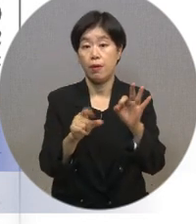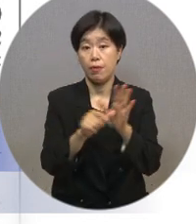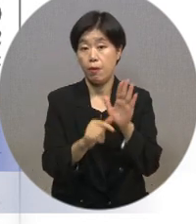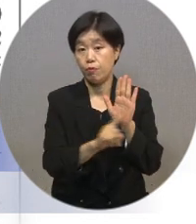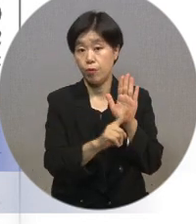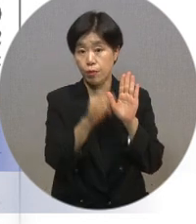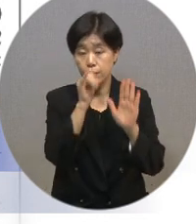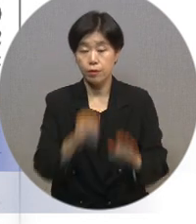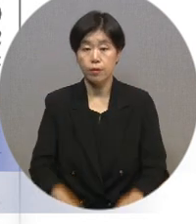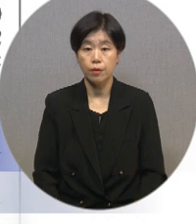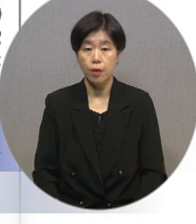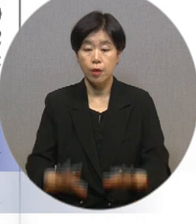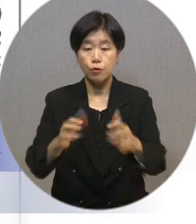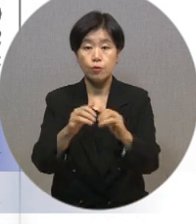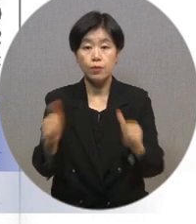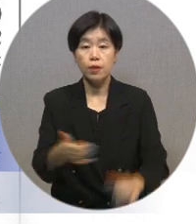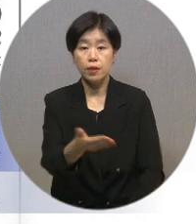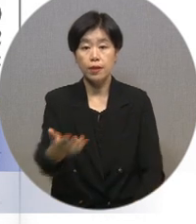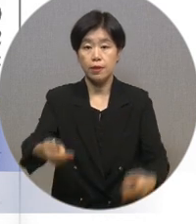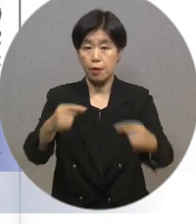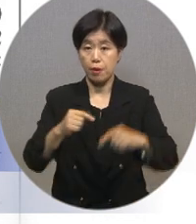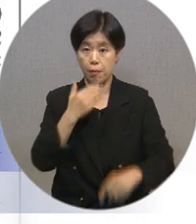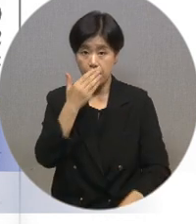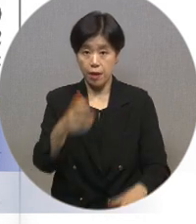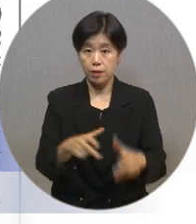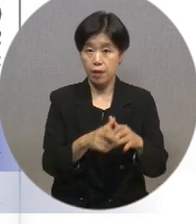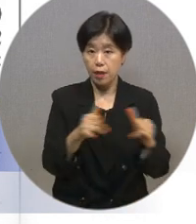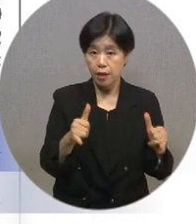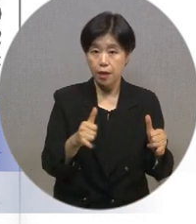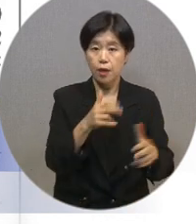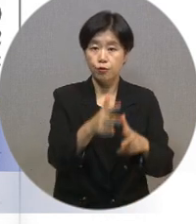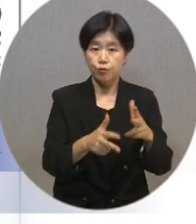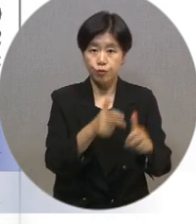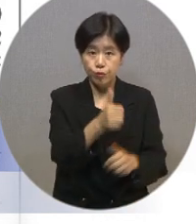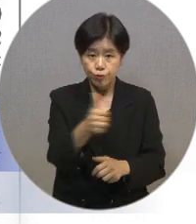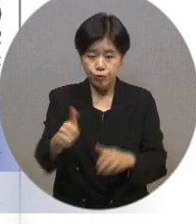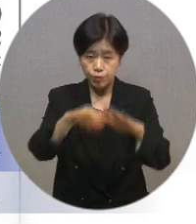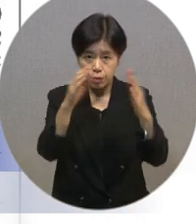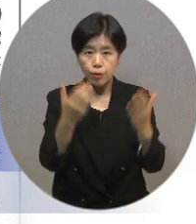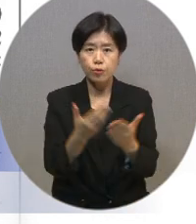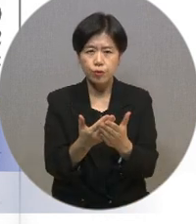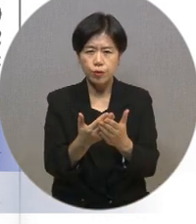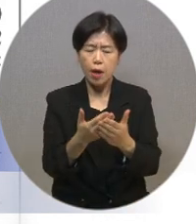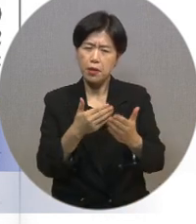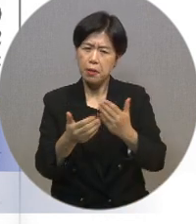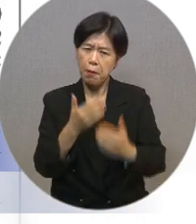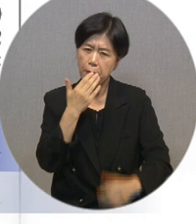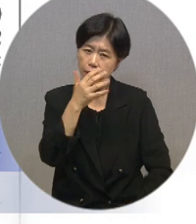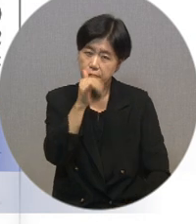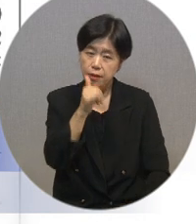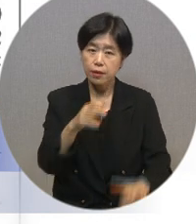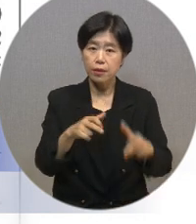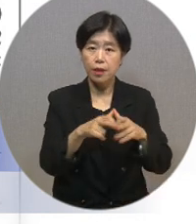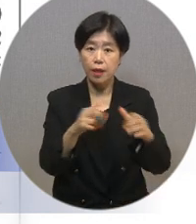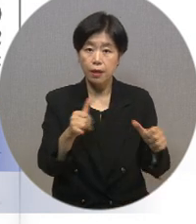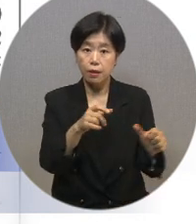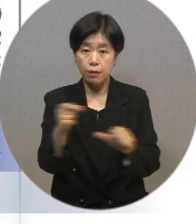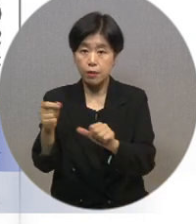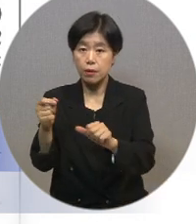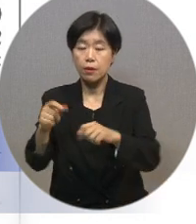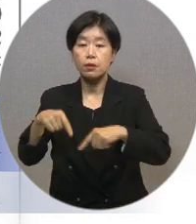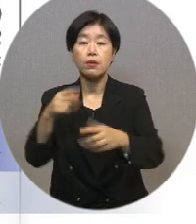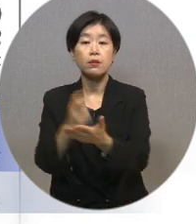공모전은 국민 참여를 통해 장애인 사업주 등 국민 모두가 체감할 수 있는 장애인 고용 정책을 마련하기